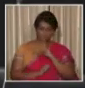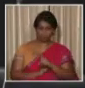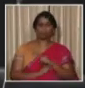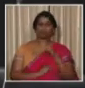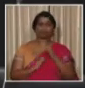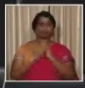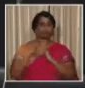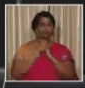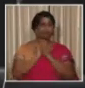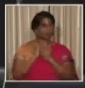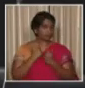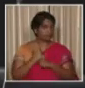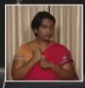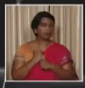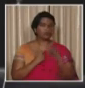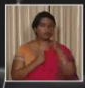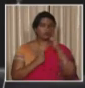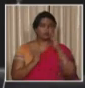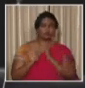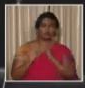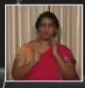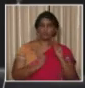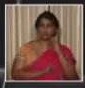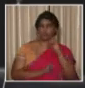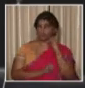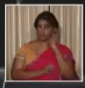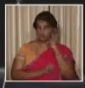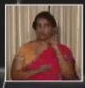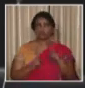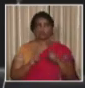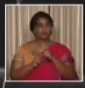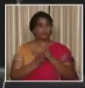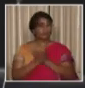මේ වැඩපිළිවෙළවල් හැදීම ටිකක් පමා වෙනවා. ඔබ දන්නවා මේ